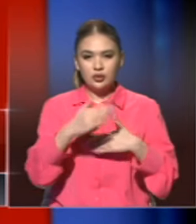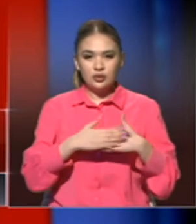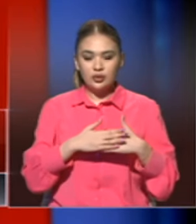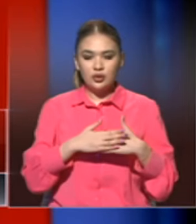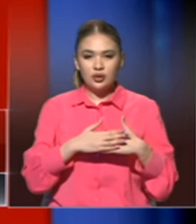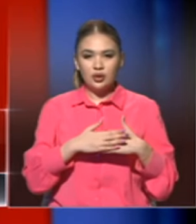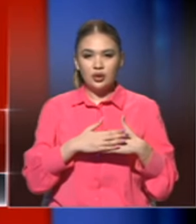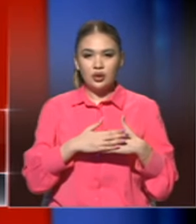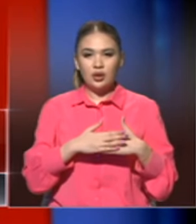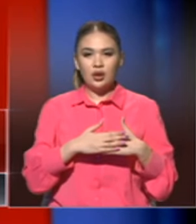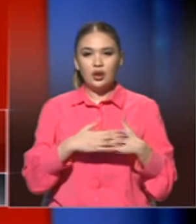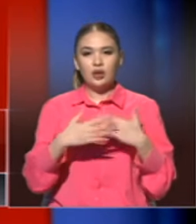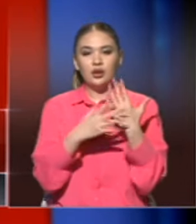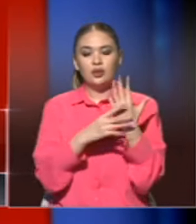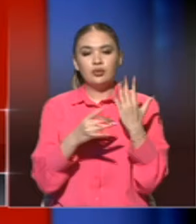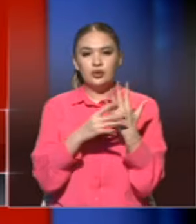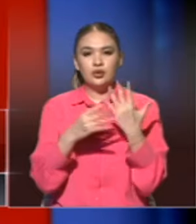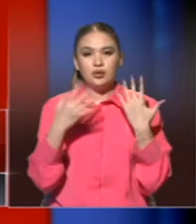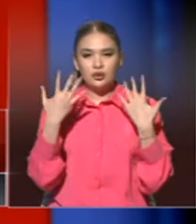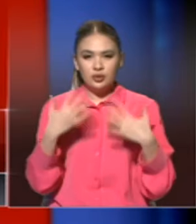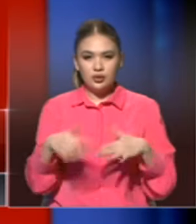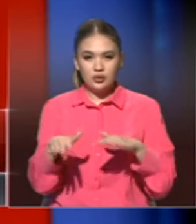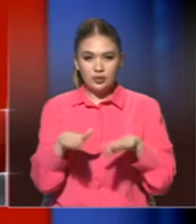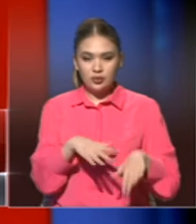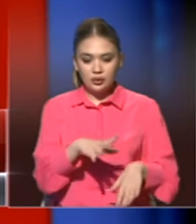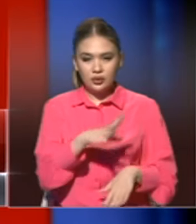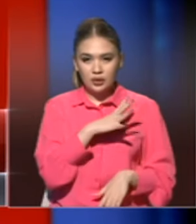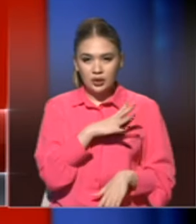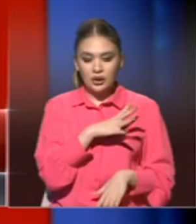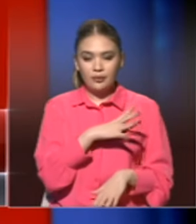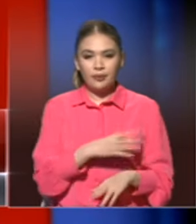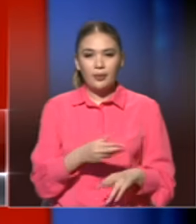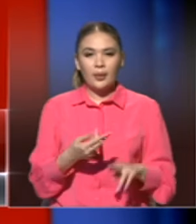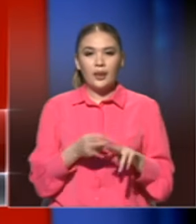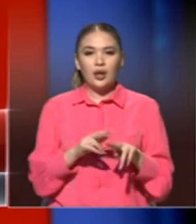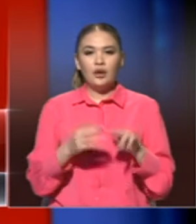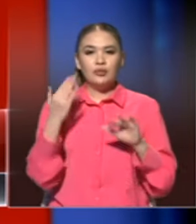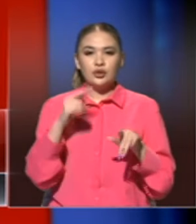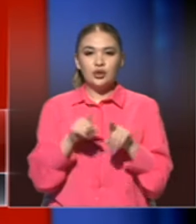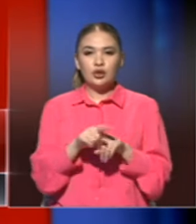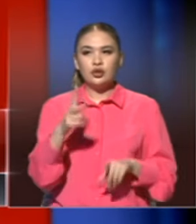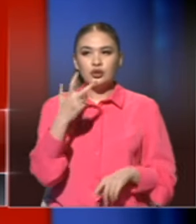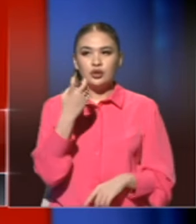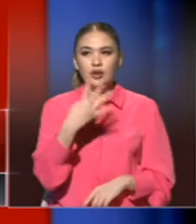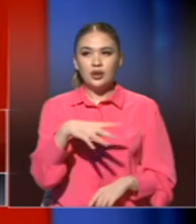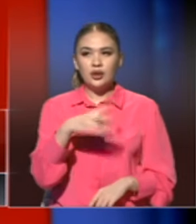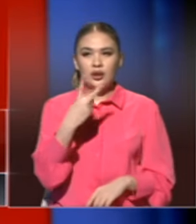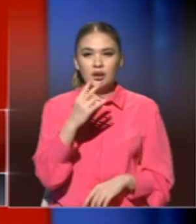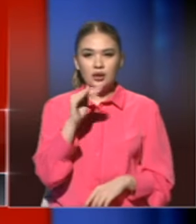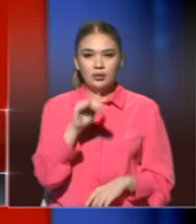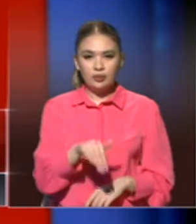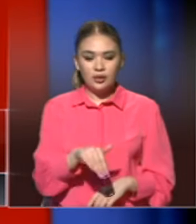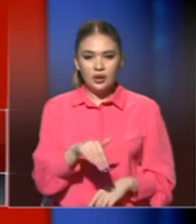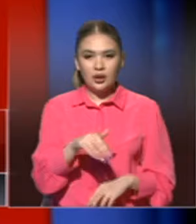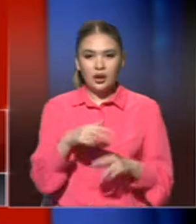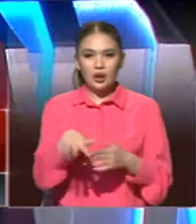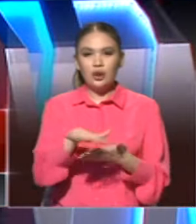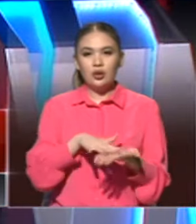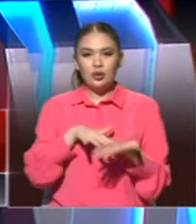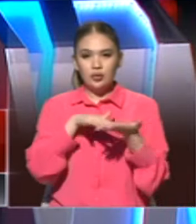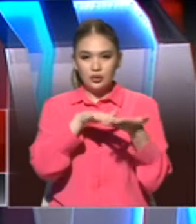ұлттық бірыңғай тестілеуді тапсырып қойды. Жалпы ұлттық бірыңғай тестілеуді тапсыруға 342 мыңға жуық түлек өтініш